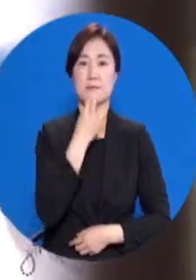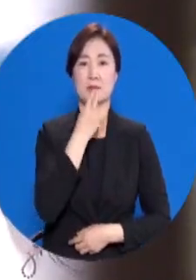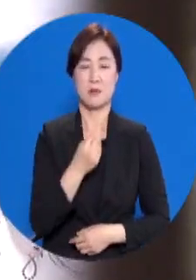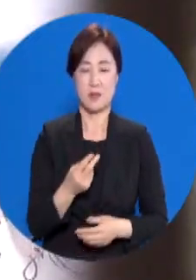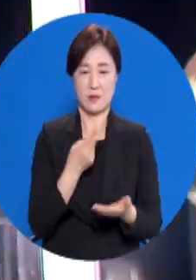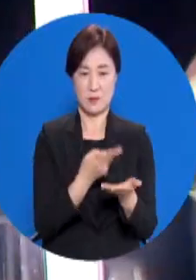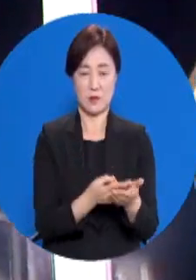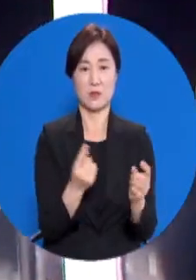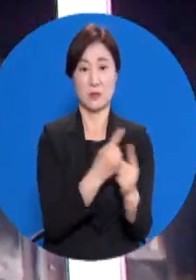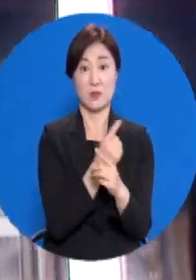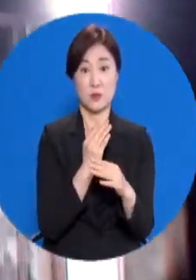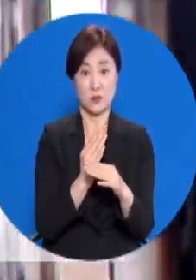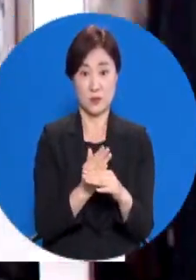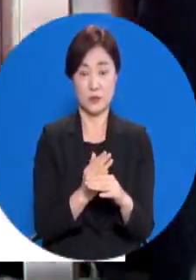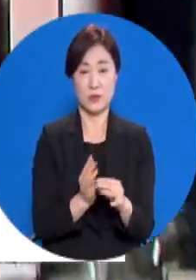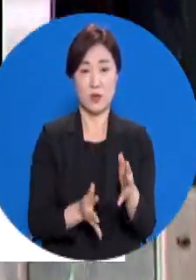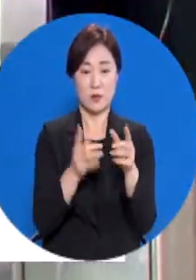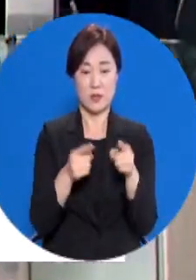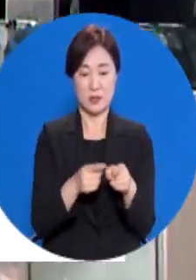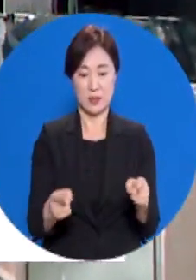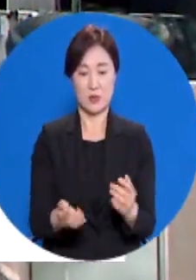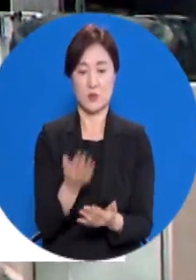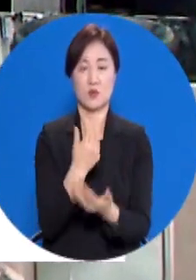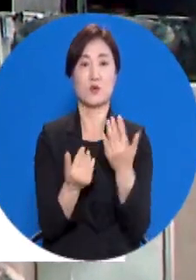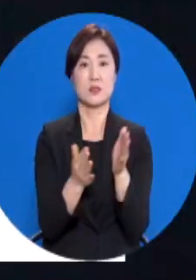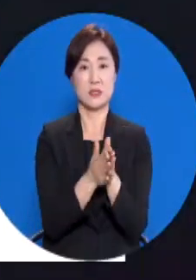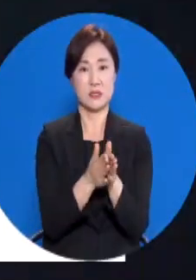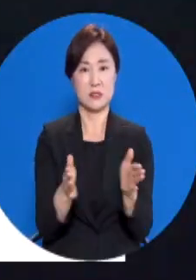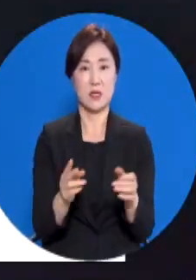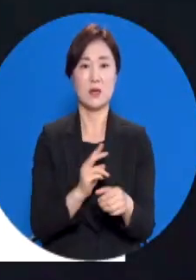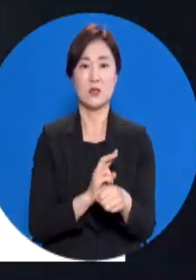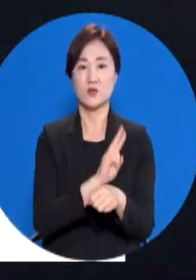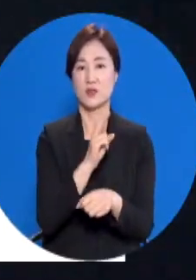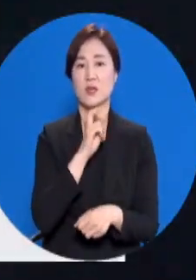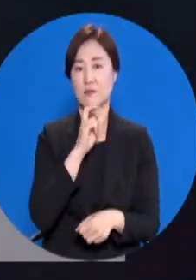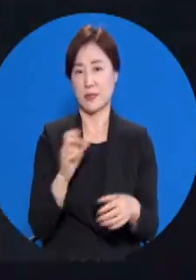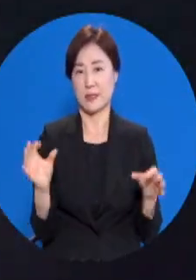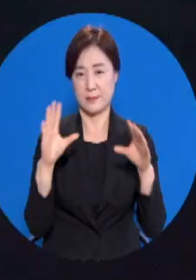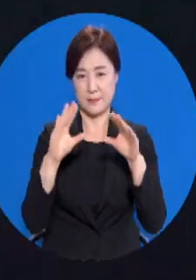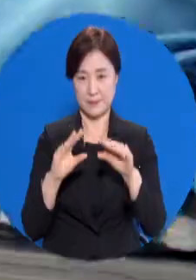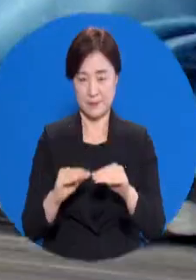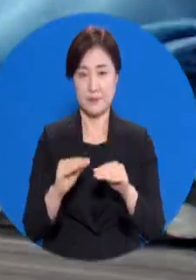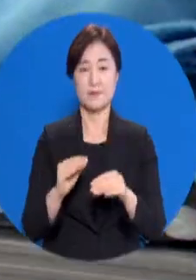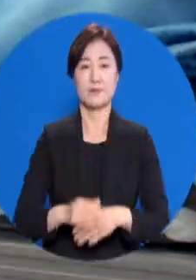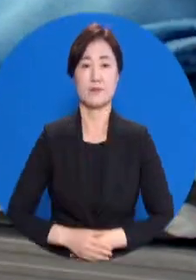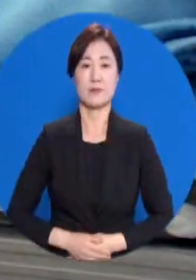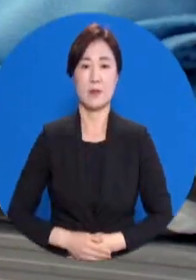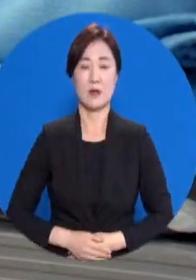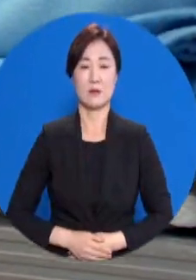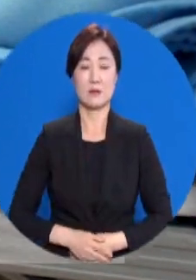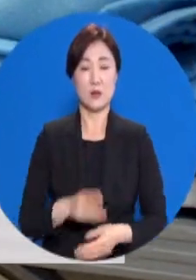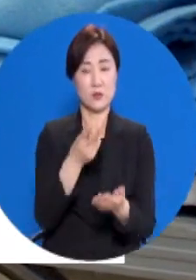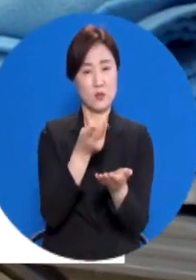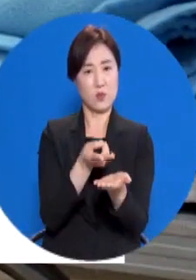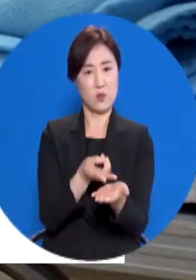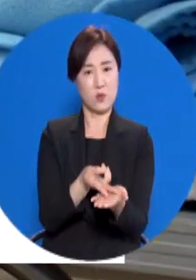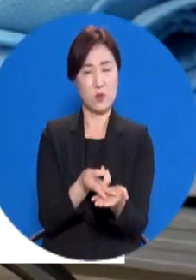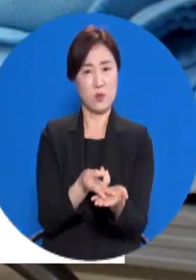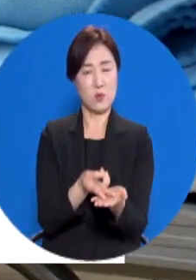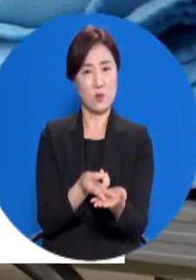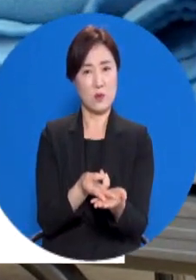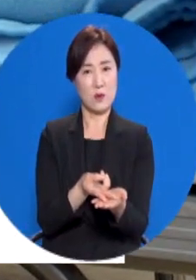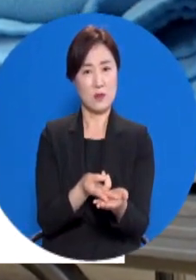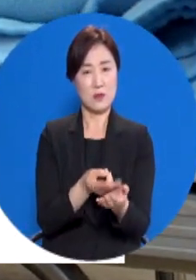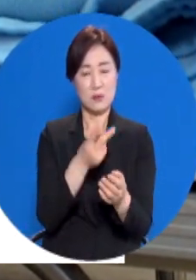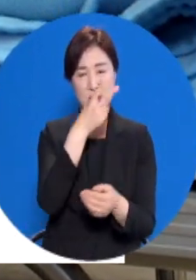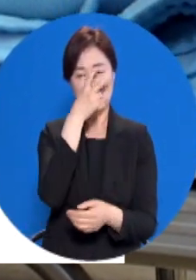있습니다. 건물 1층에서 시작된 불은 2시간 20분 만에 꺼졌습니다. 누워 있는데 아니 사료를